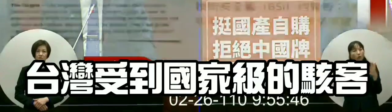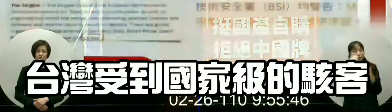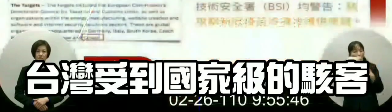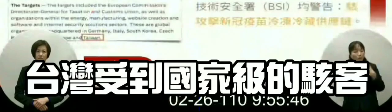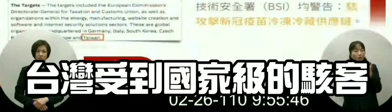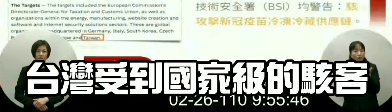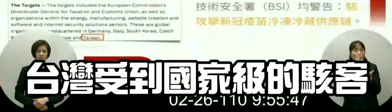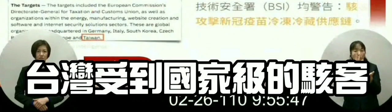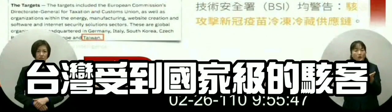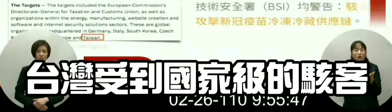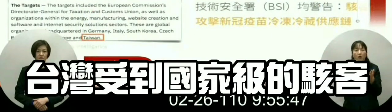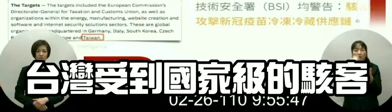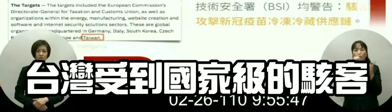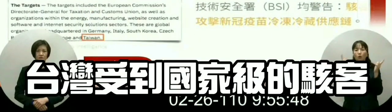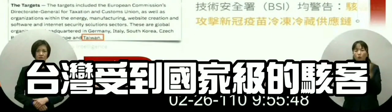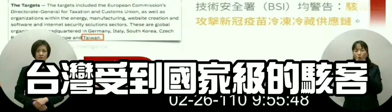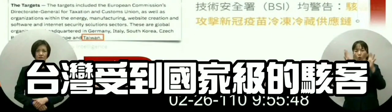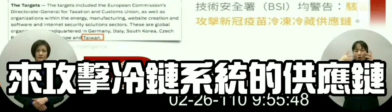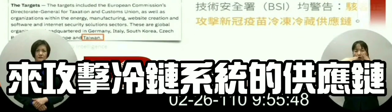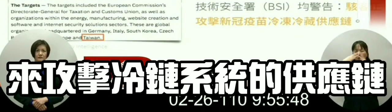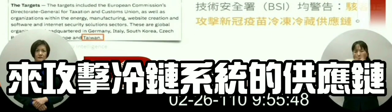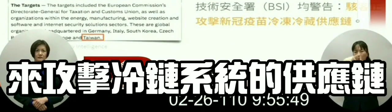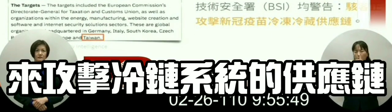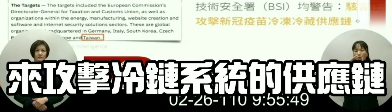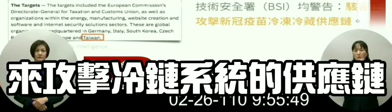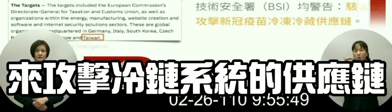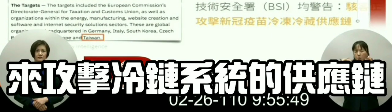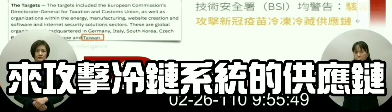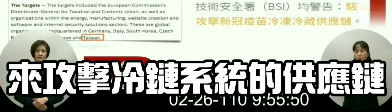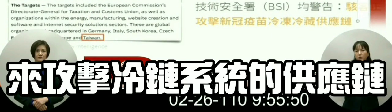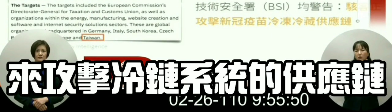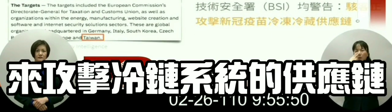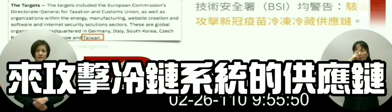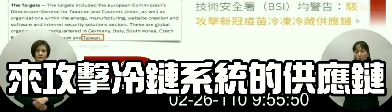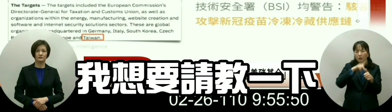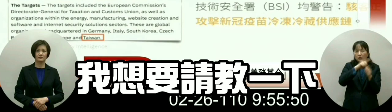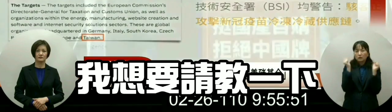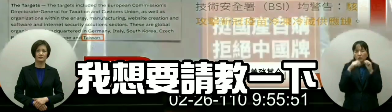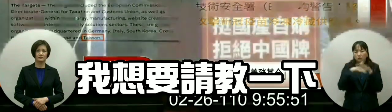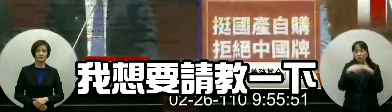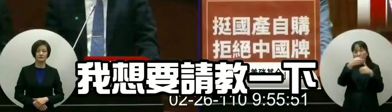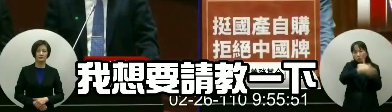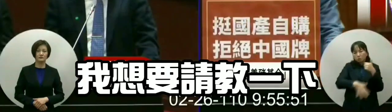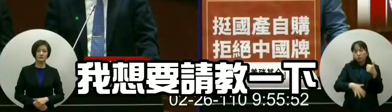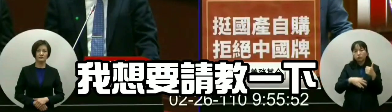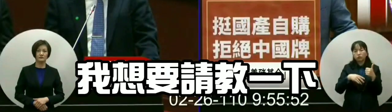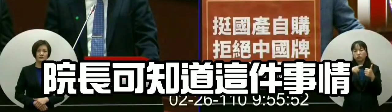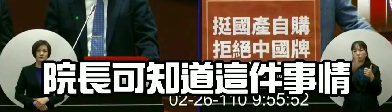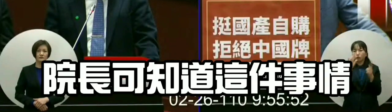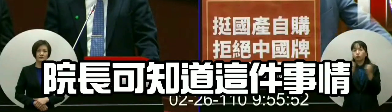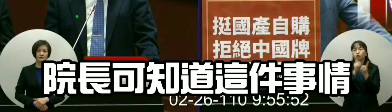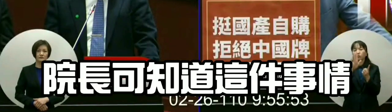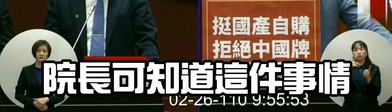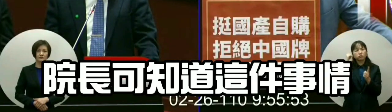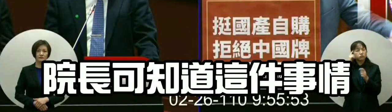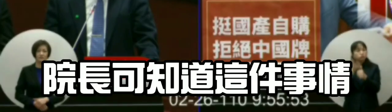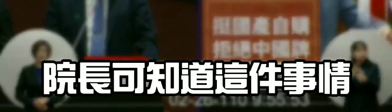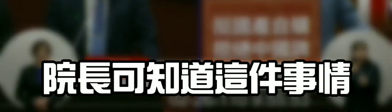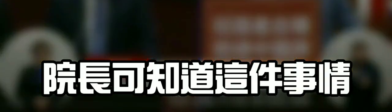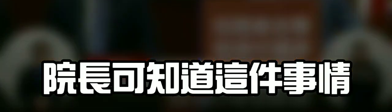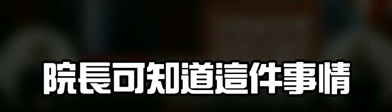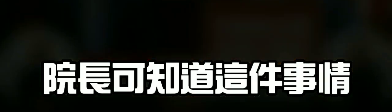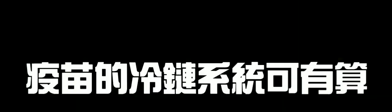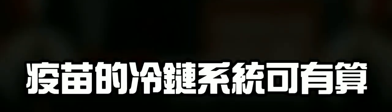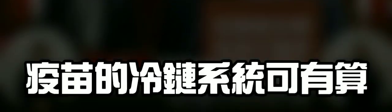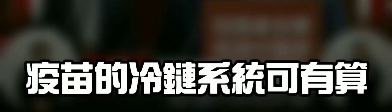台湾哦，受到国家级的骇客来攻击冷链系统的供应链。啊，我想要请教一下，咱院长敢知影这